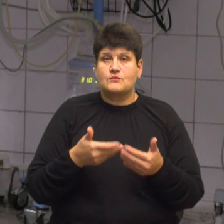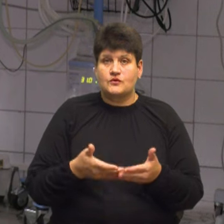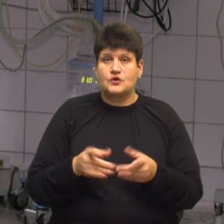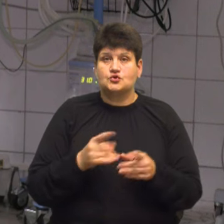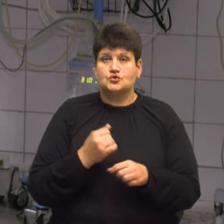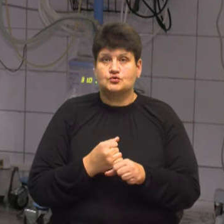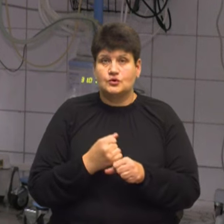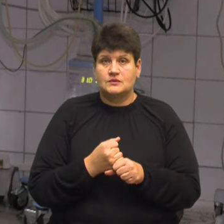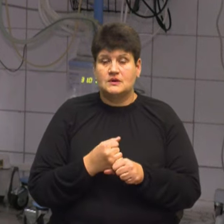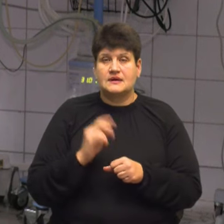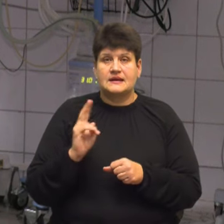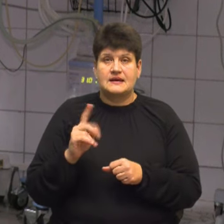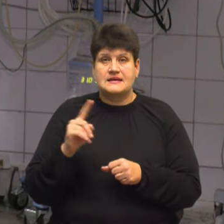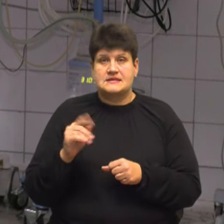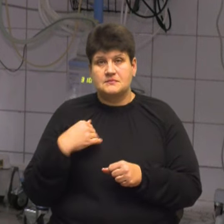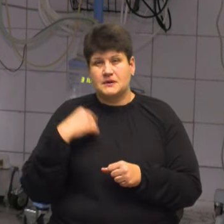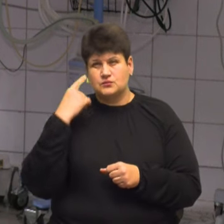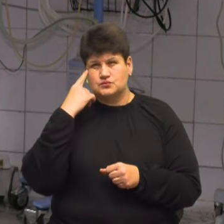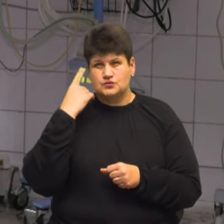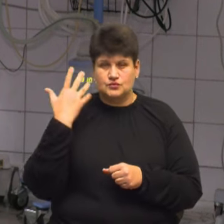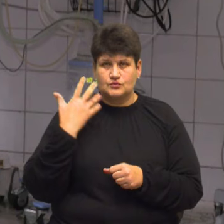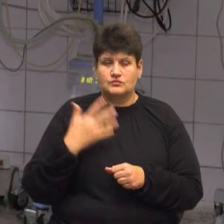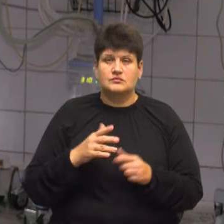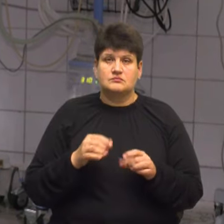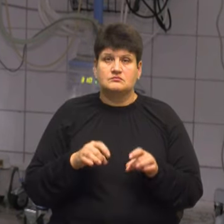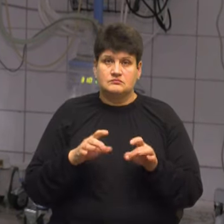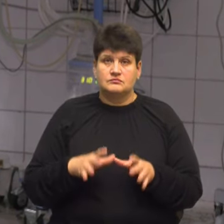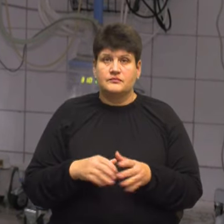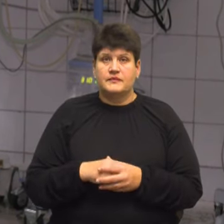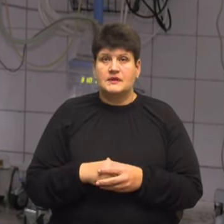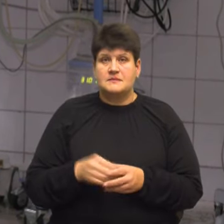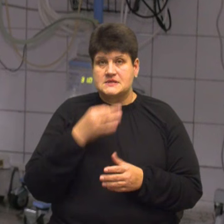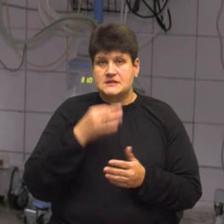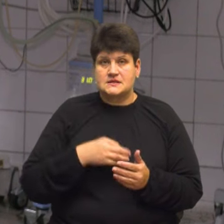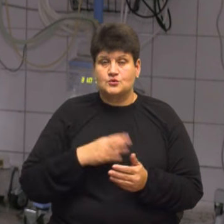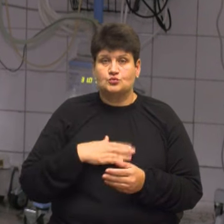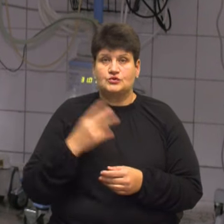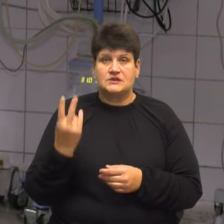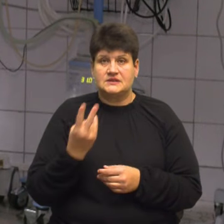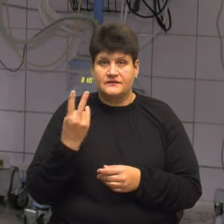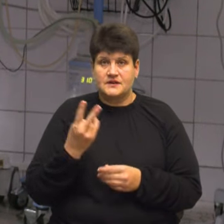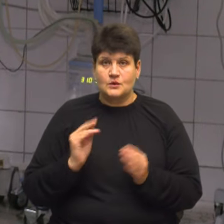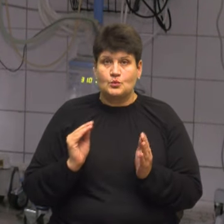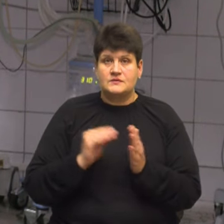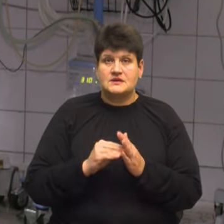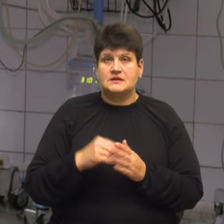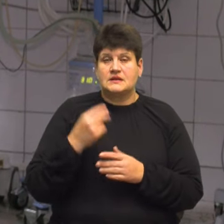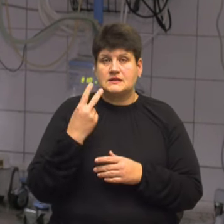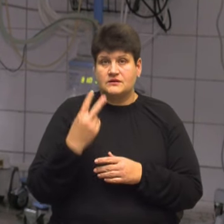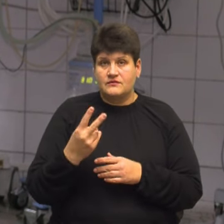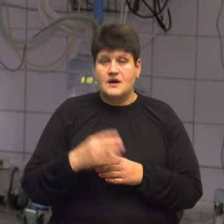зробити КЗ, ми подумали і рішилися на такі етапи. Нам сказали, що буде двійня, бо підсаджували якби два урінвони,